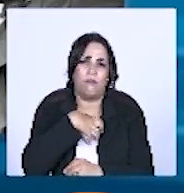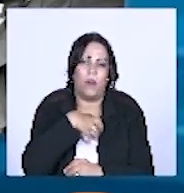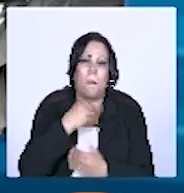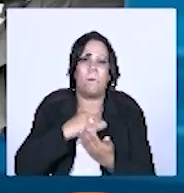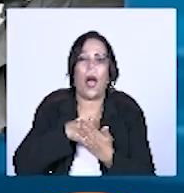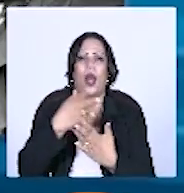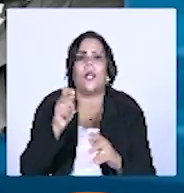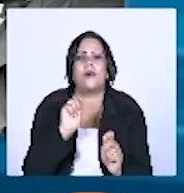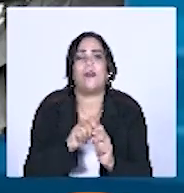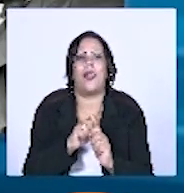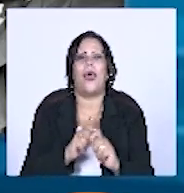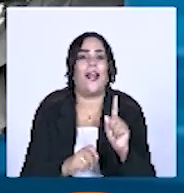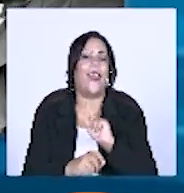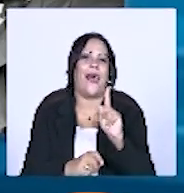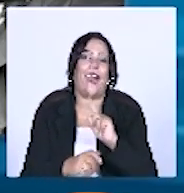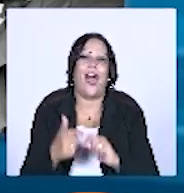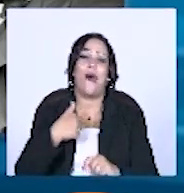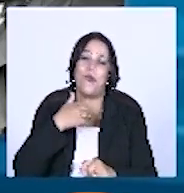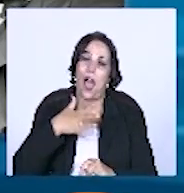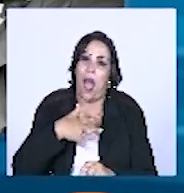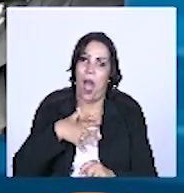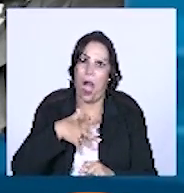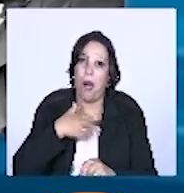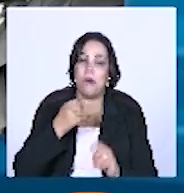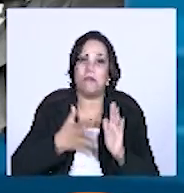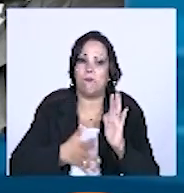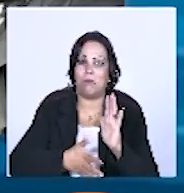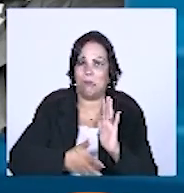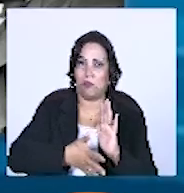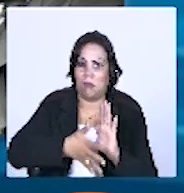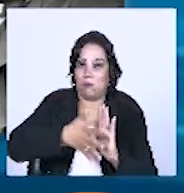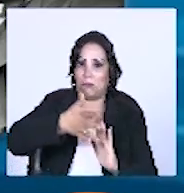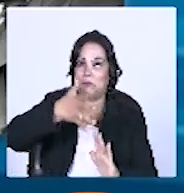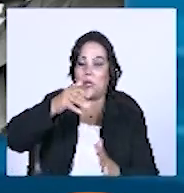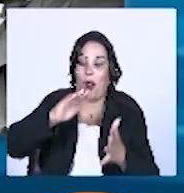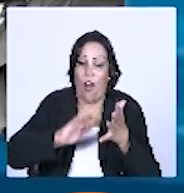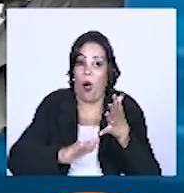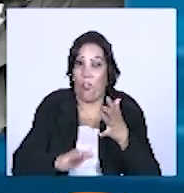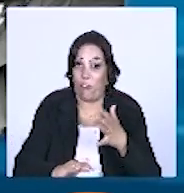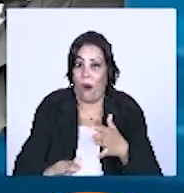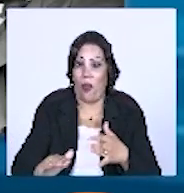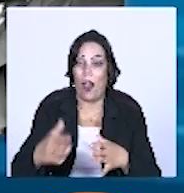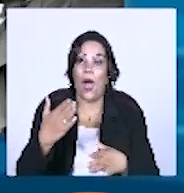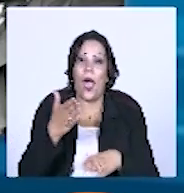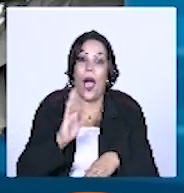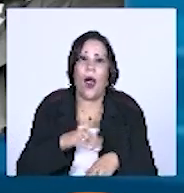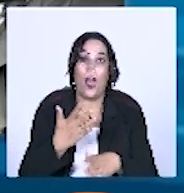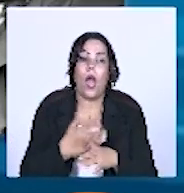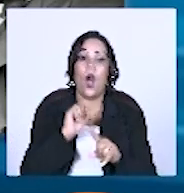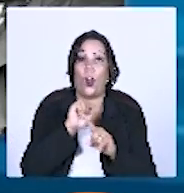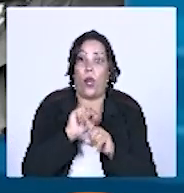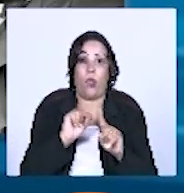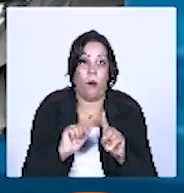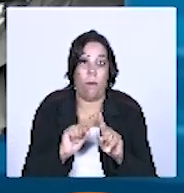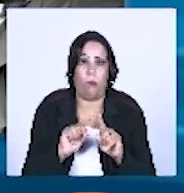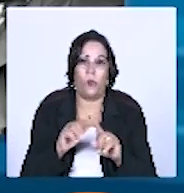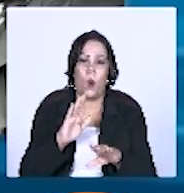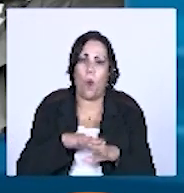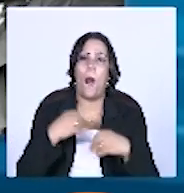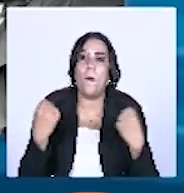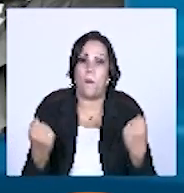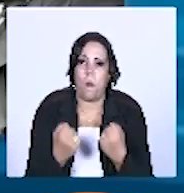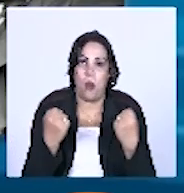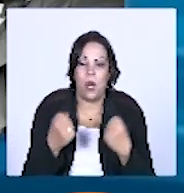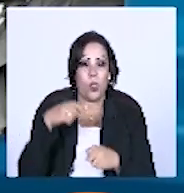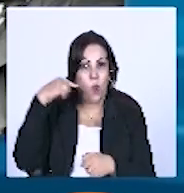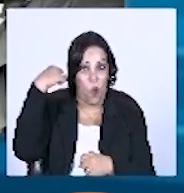نصلح الحاجات دي احنا عايزين ننشئ منذ الصغر على قيم وممارسات